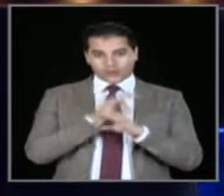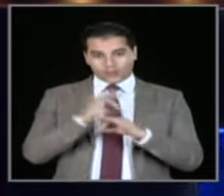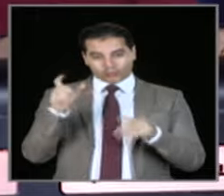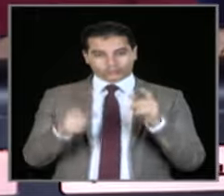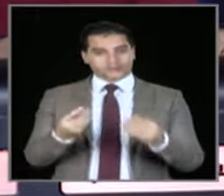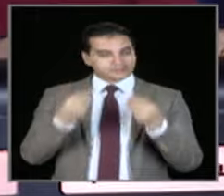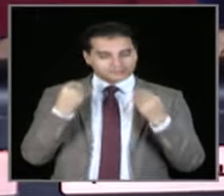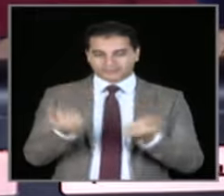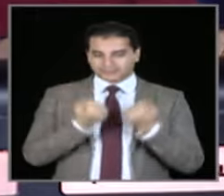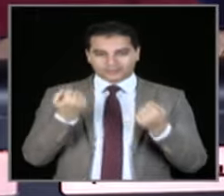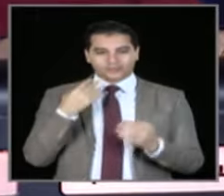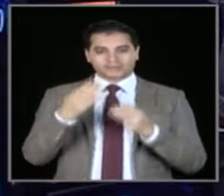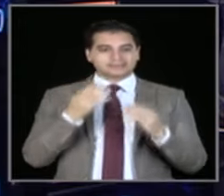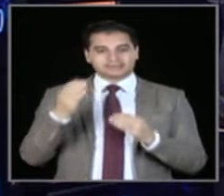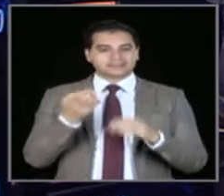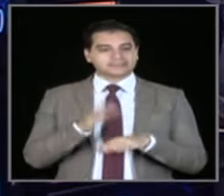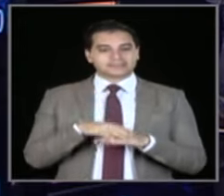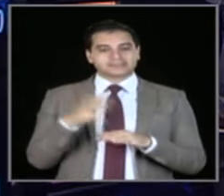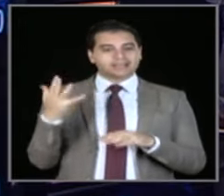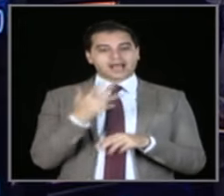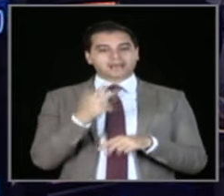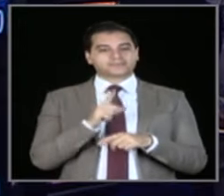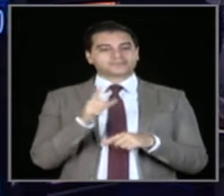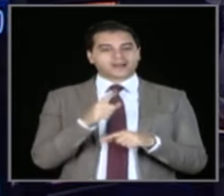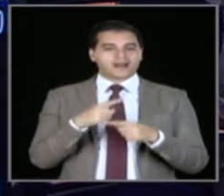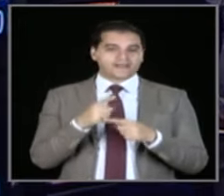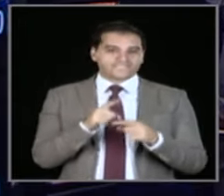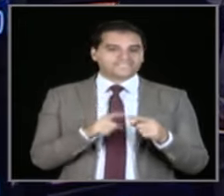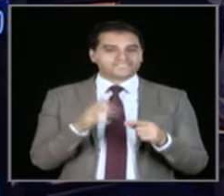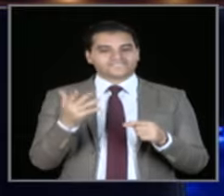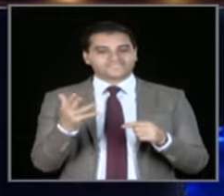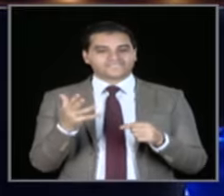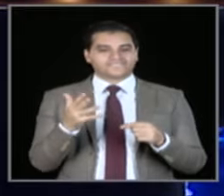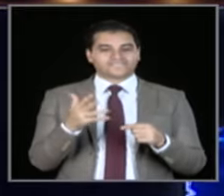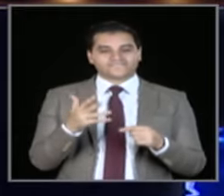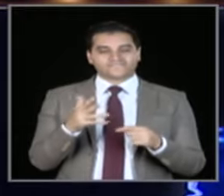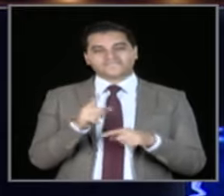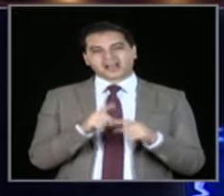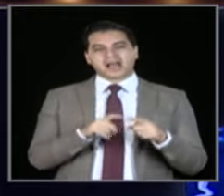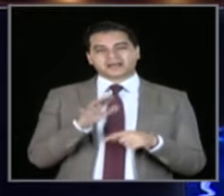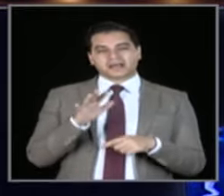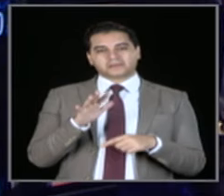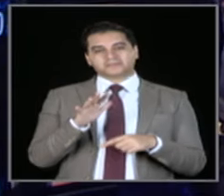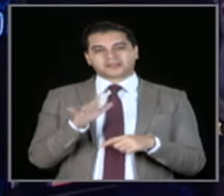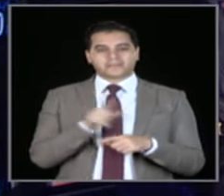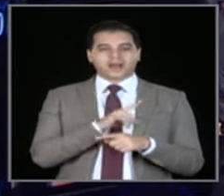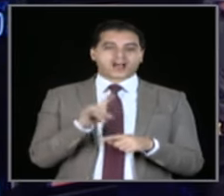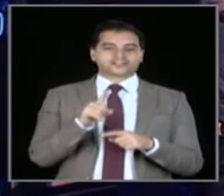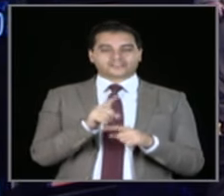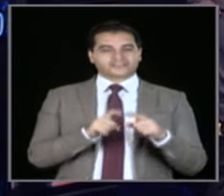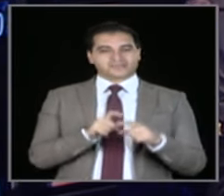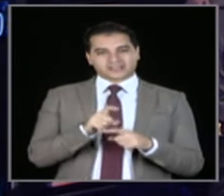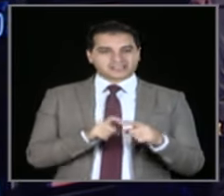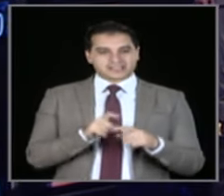بيدرب. وبتجاوبي على كام سؤال صح تقريبا؟ يعني افريج يعني 5 مثلا. كويس كده. كويس،